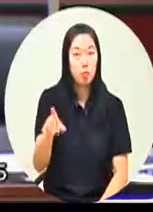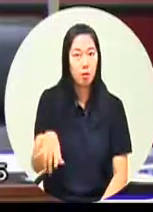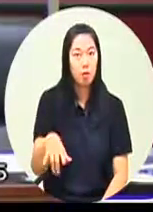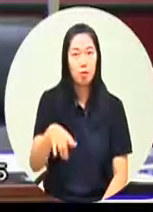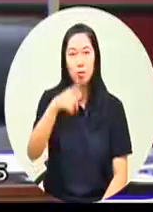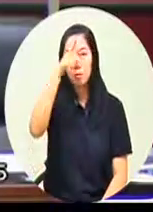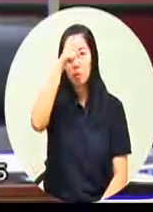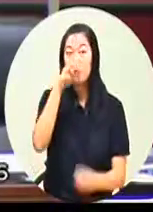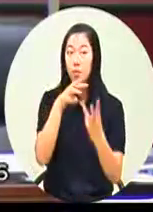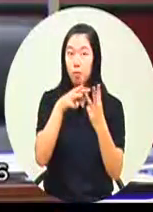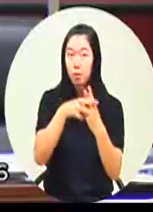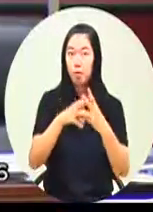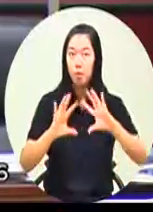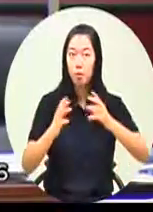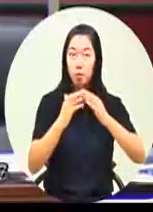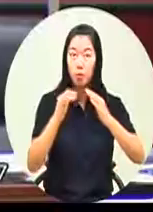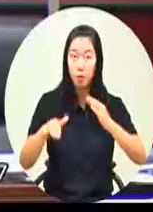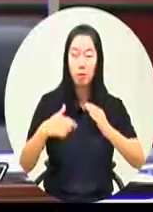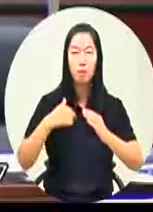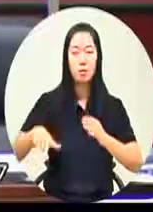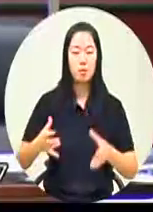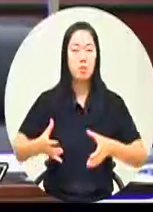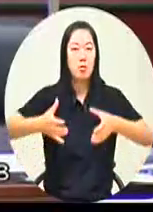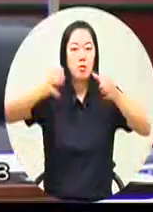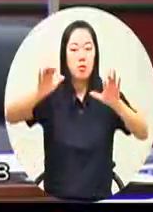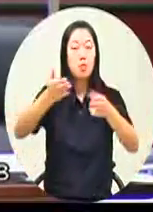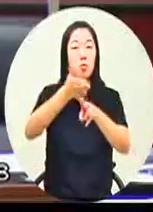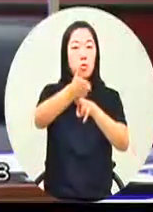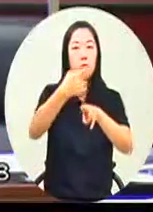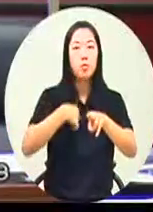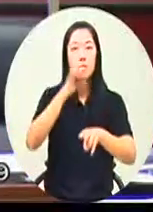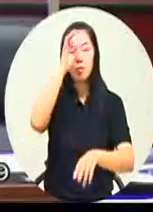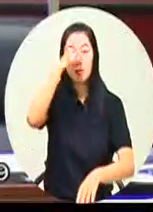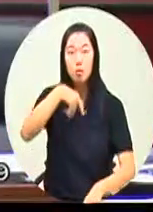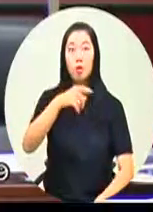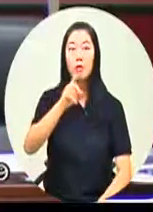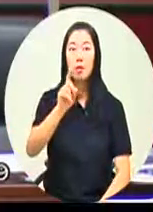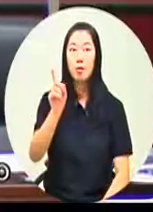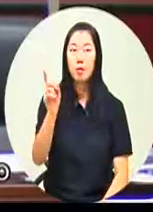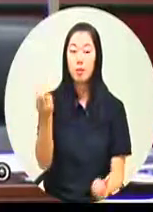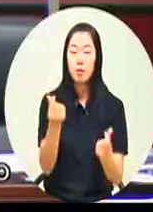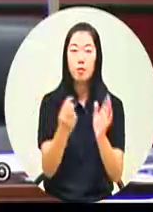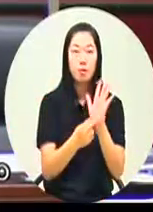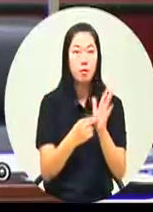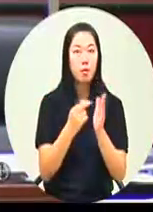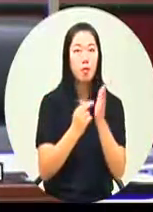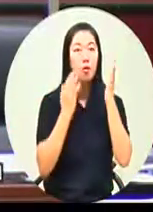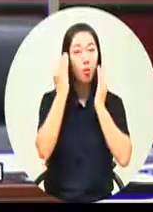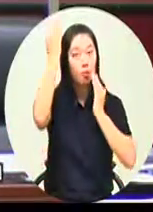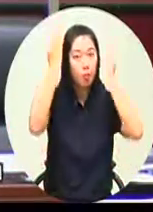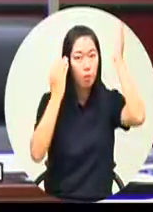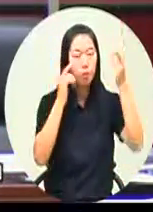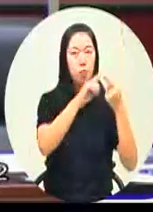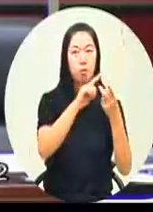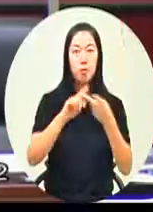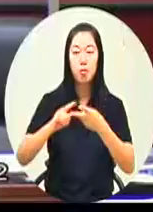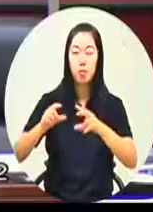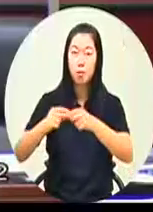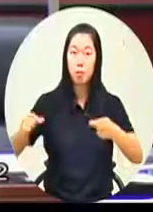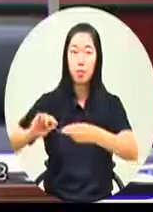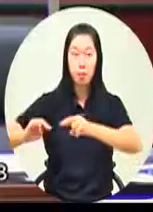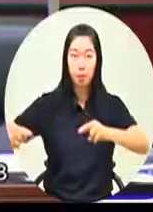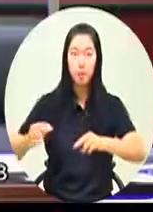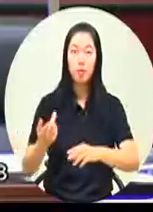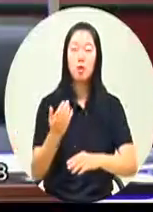做平面轻轨，高架轻轨的我看过嘛，我就 举例就是吉隆坡啊、冲绳啊，哈啊，如果是